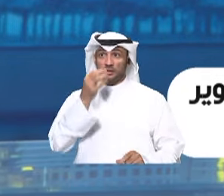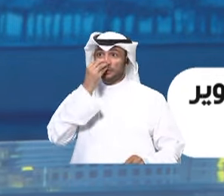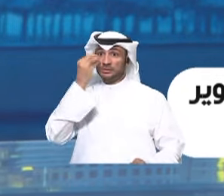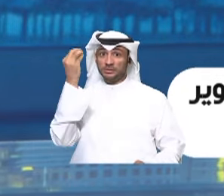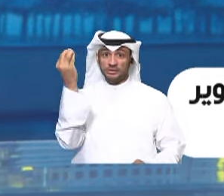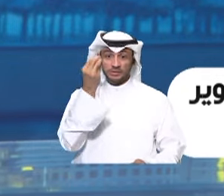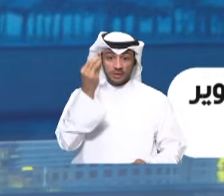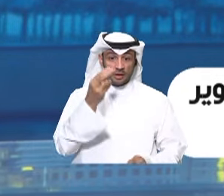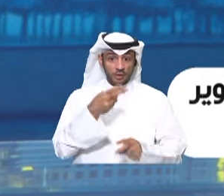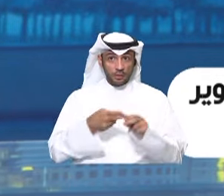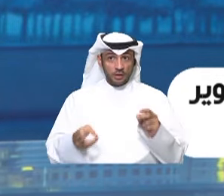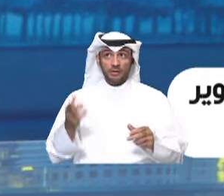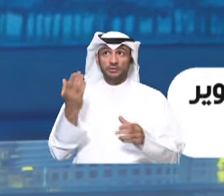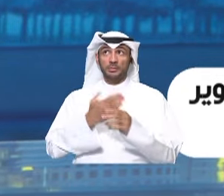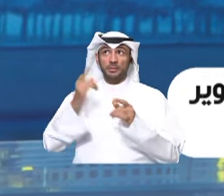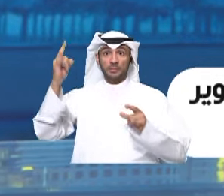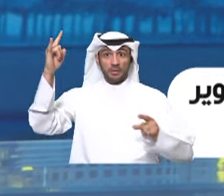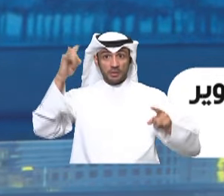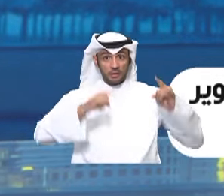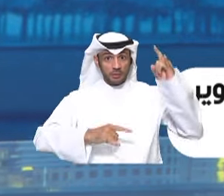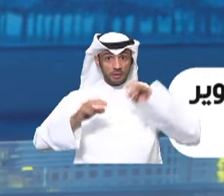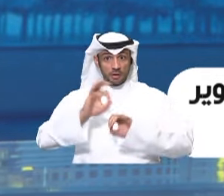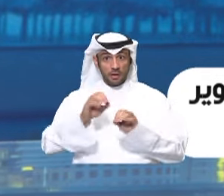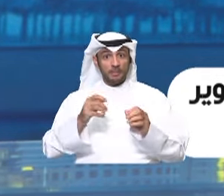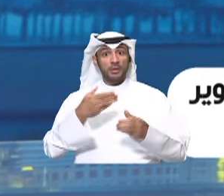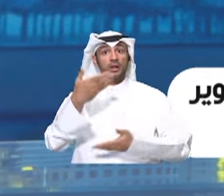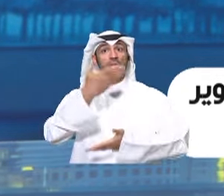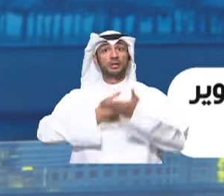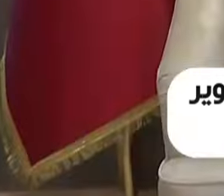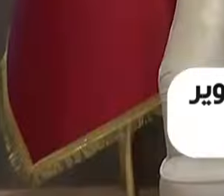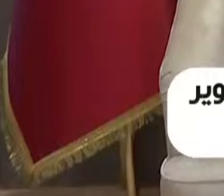التي تسهم في تنمية الاقتصاد الوطني.